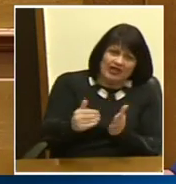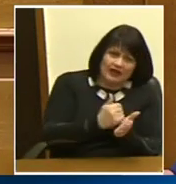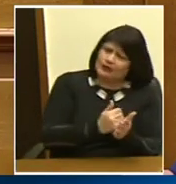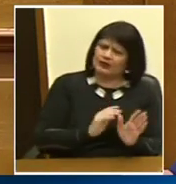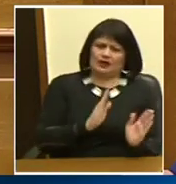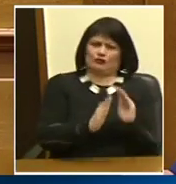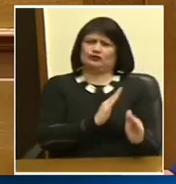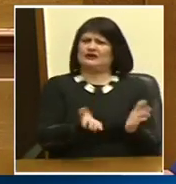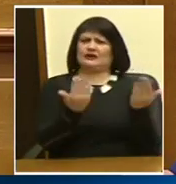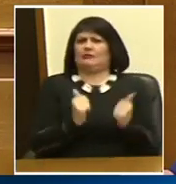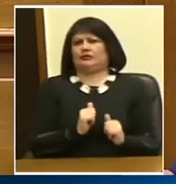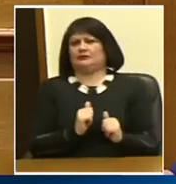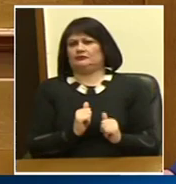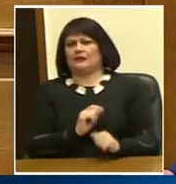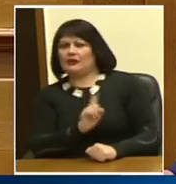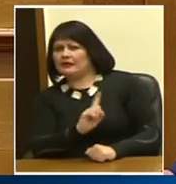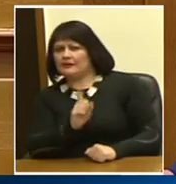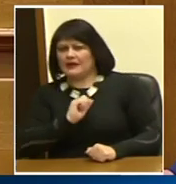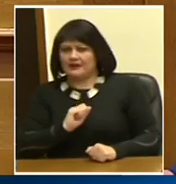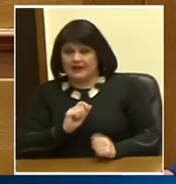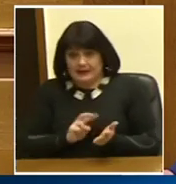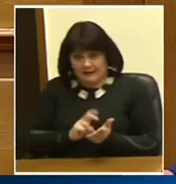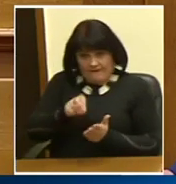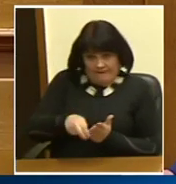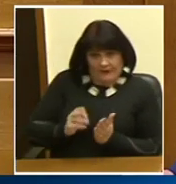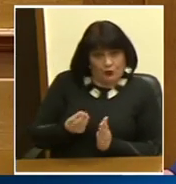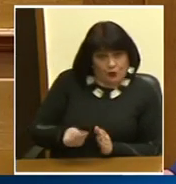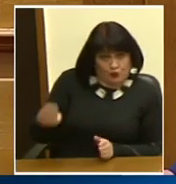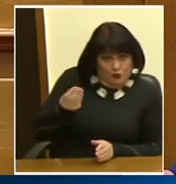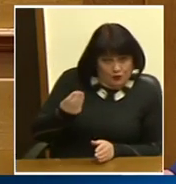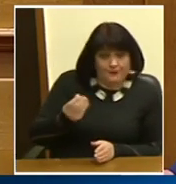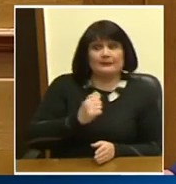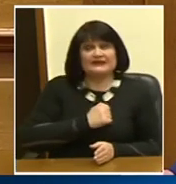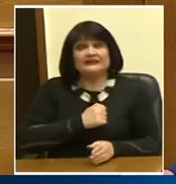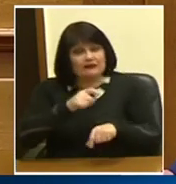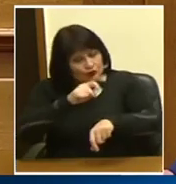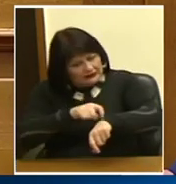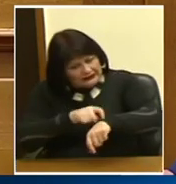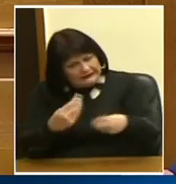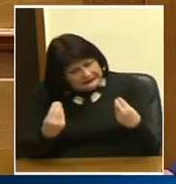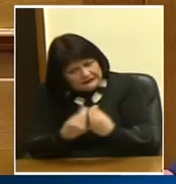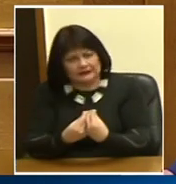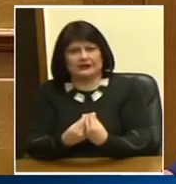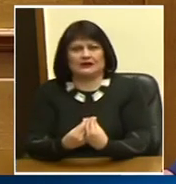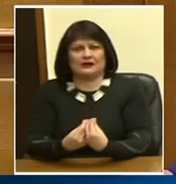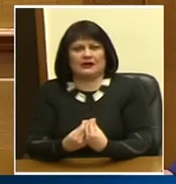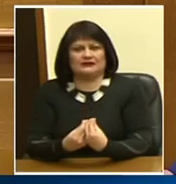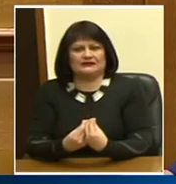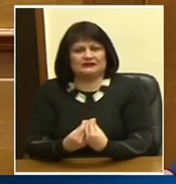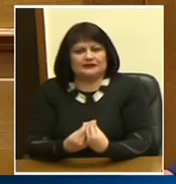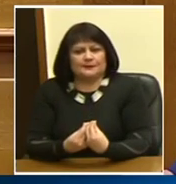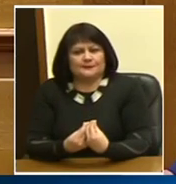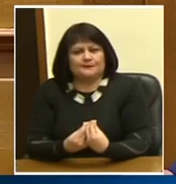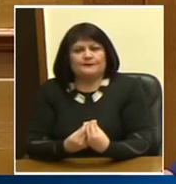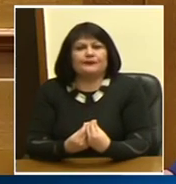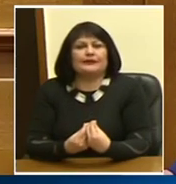Και ακόμα ένα βήμα παραπάνω, πιστεύω ότι είναι όριμο και η μεγάλη κοινωνική πλειοψηφία